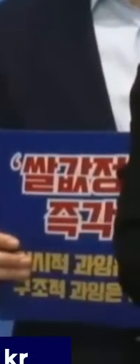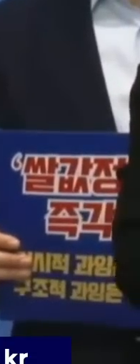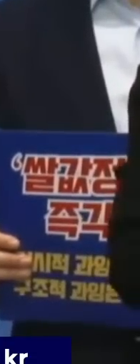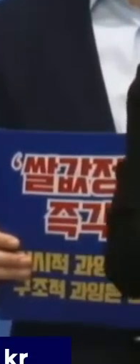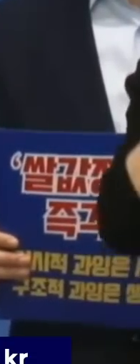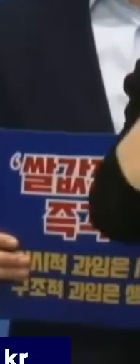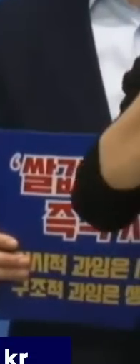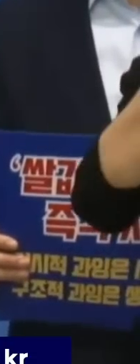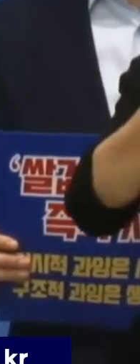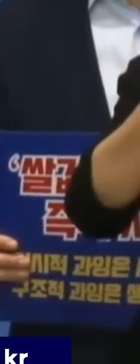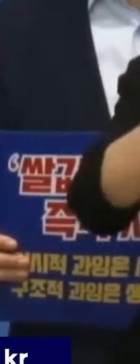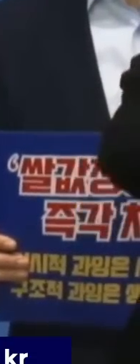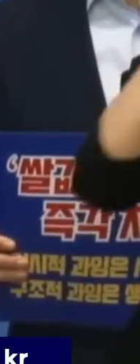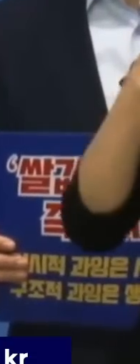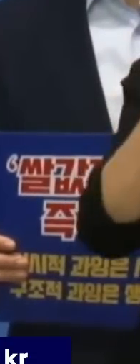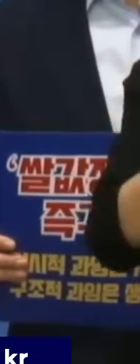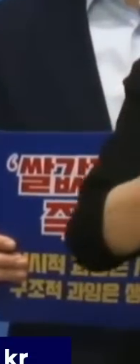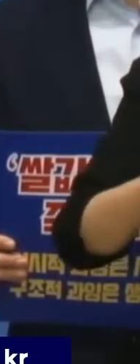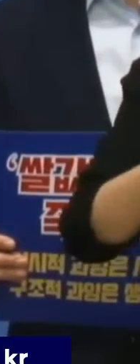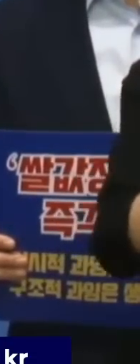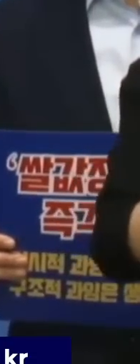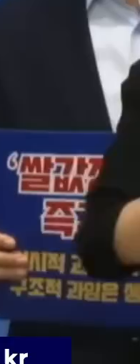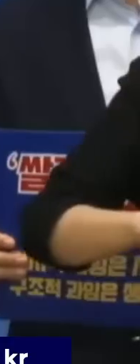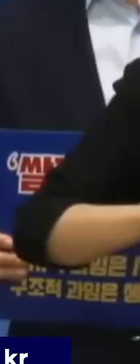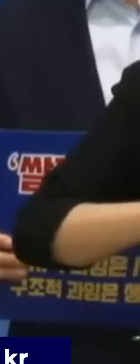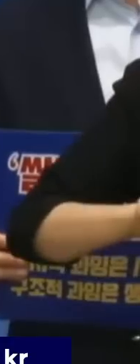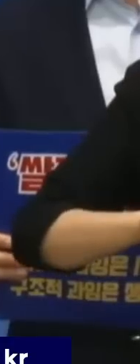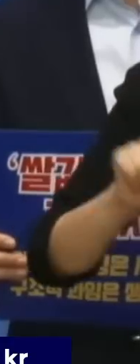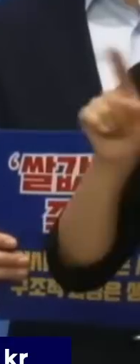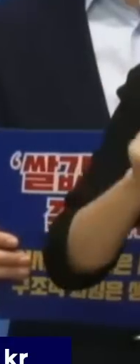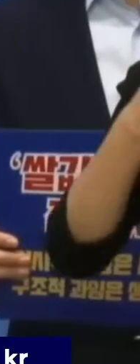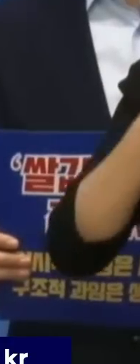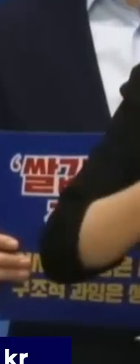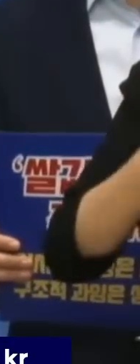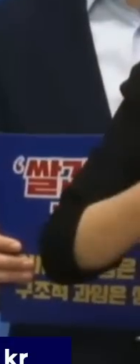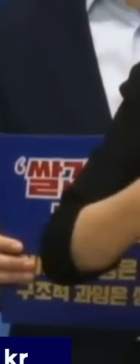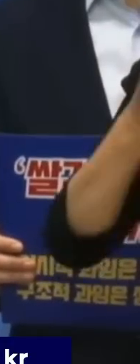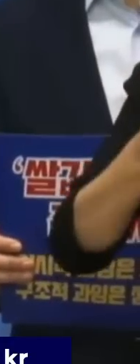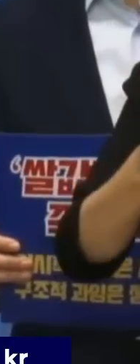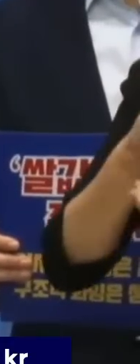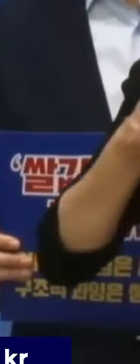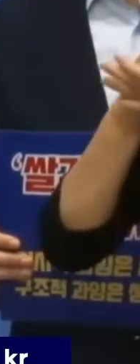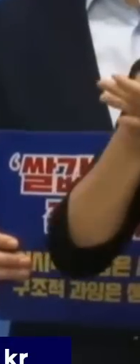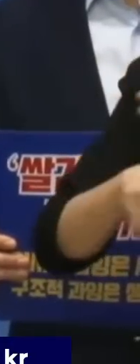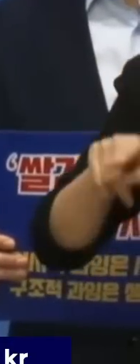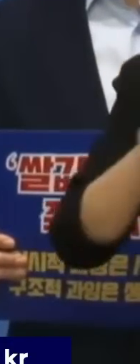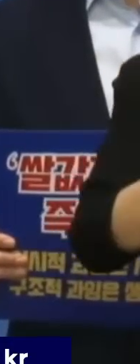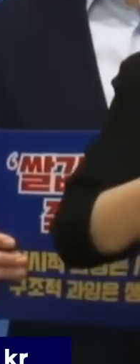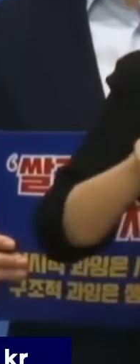TF를 구성하고 지금까지 입법 활동과 또 대국민 홍보 활동을 통해서